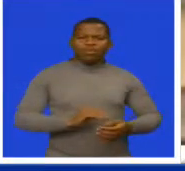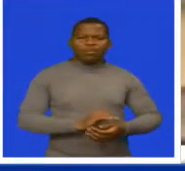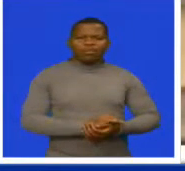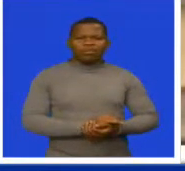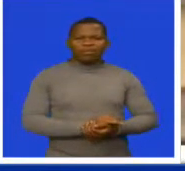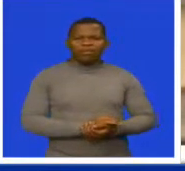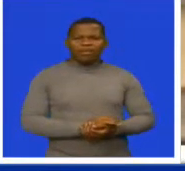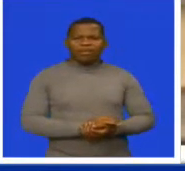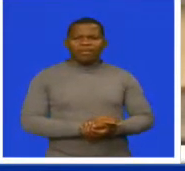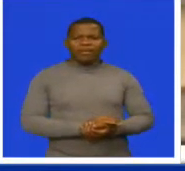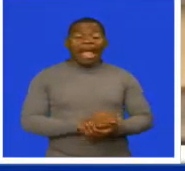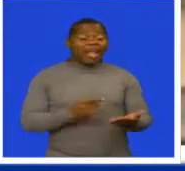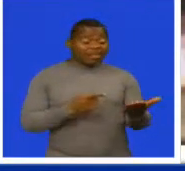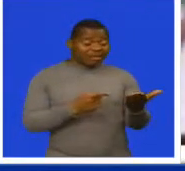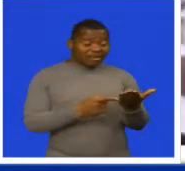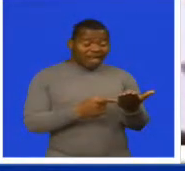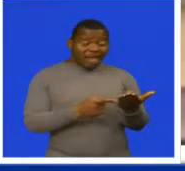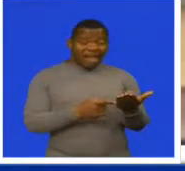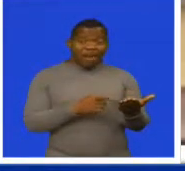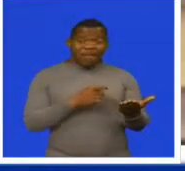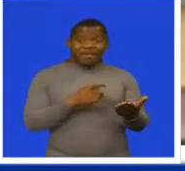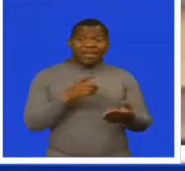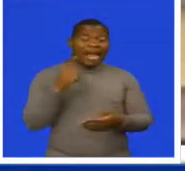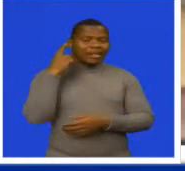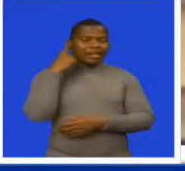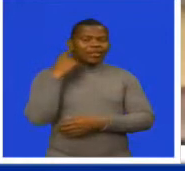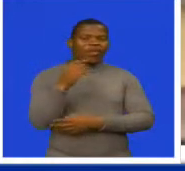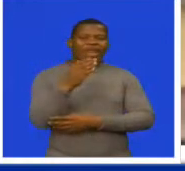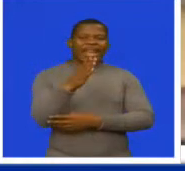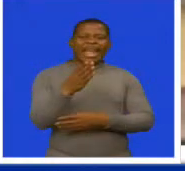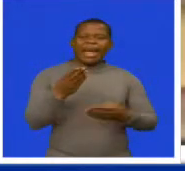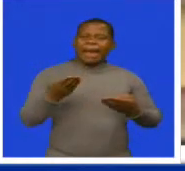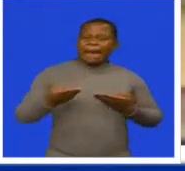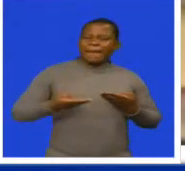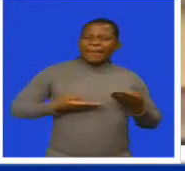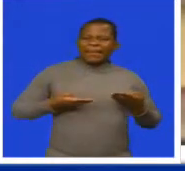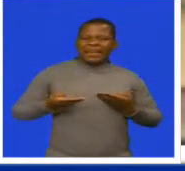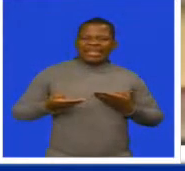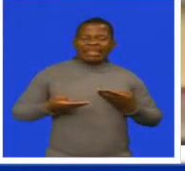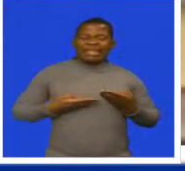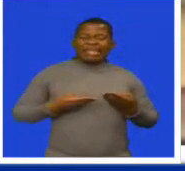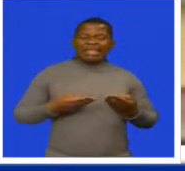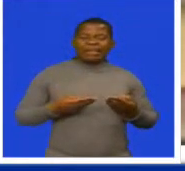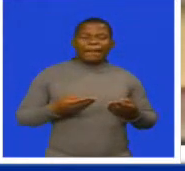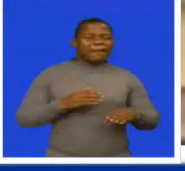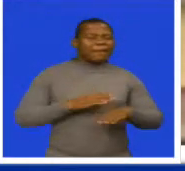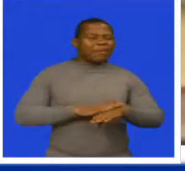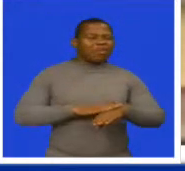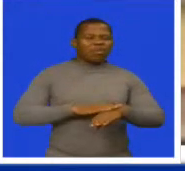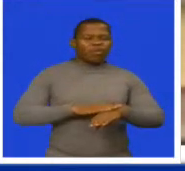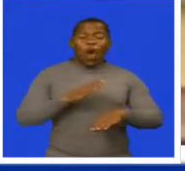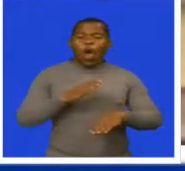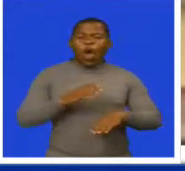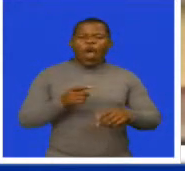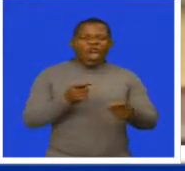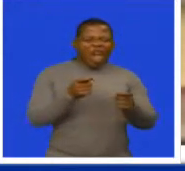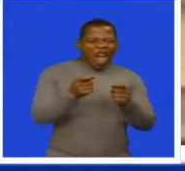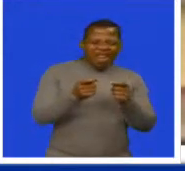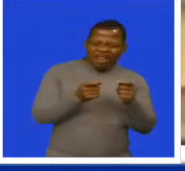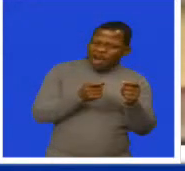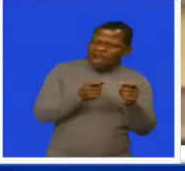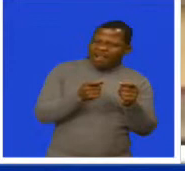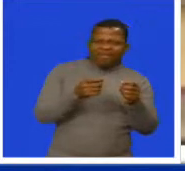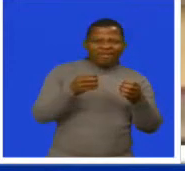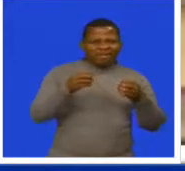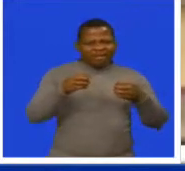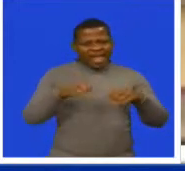amala ma-business maningi amaningi nje akasakhontroleki so siyabonga kakhulu nje ukuthi abantu abadzala uhulumende asisite